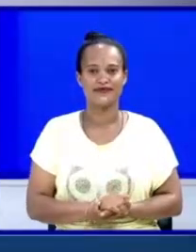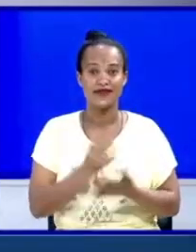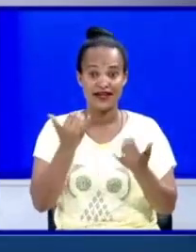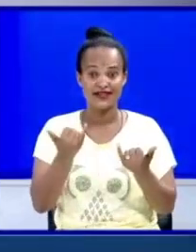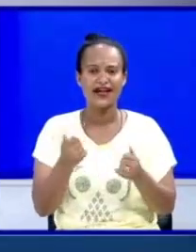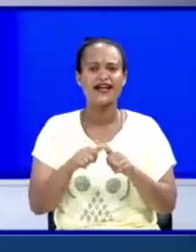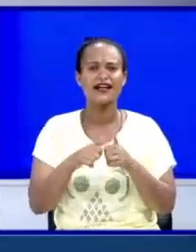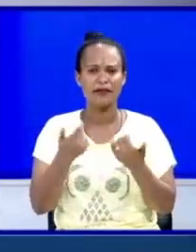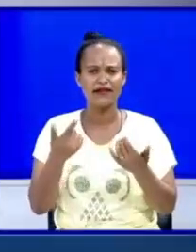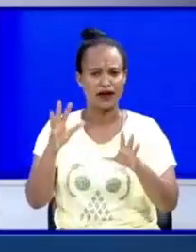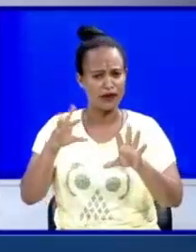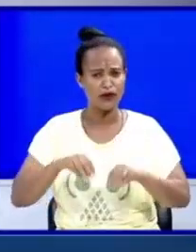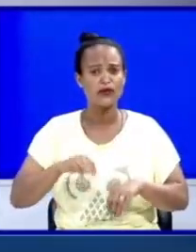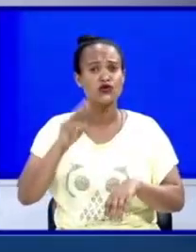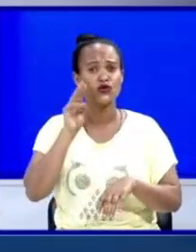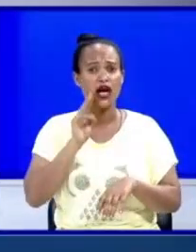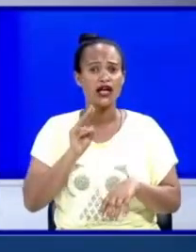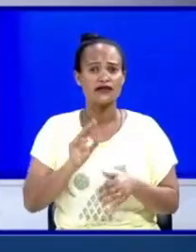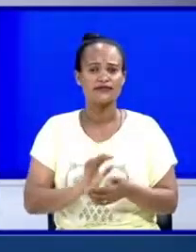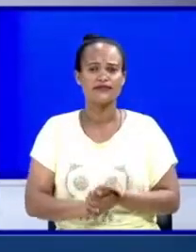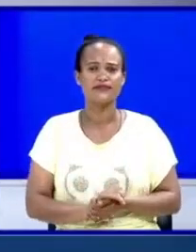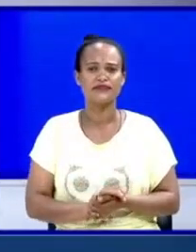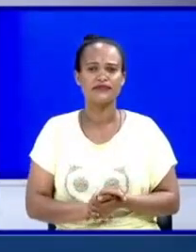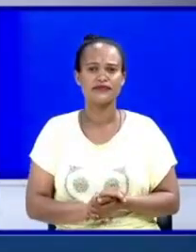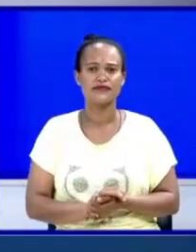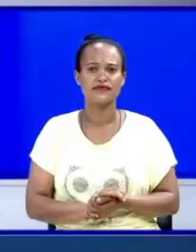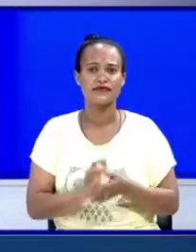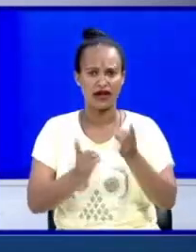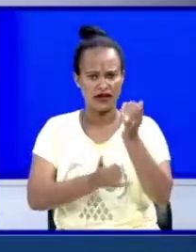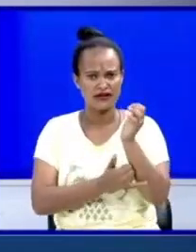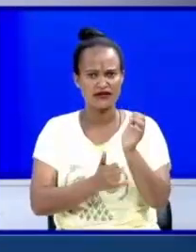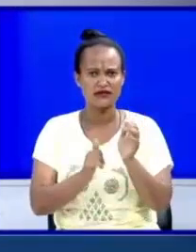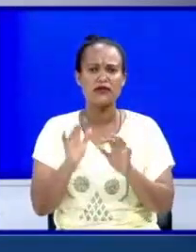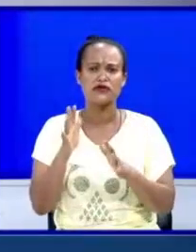ኸ ከመ ቆቢሎም ምስዳና ንደንዲ ከም ዓዲ ክደ